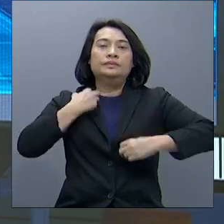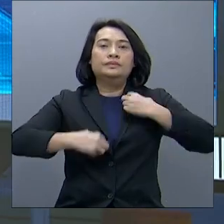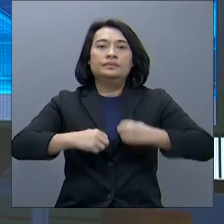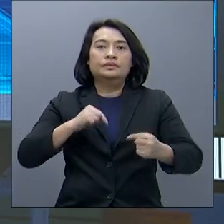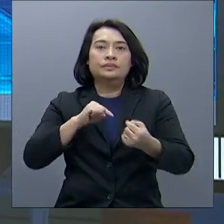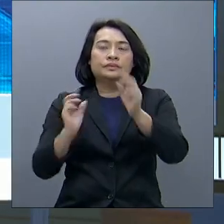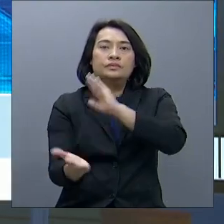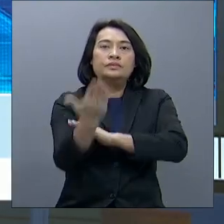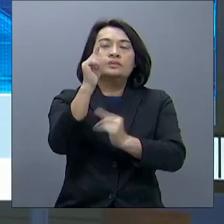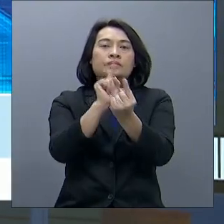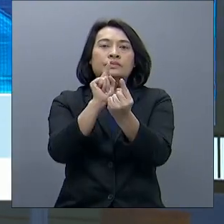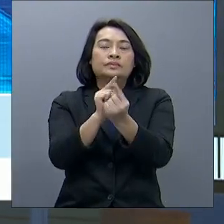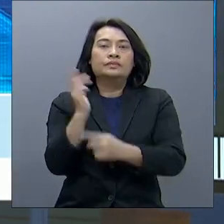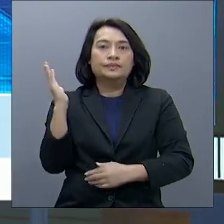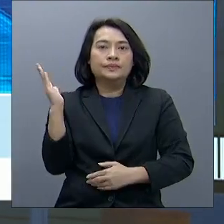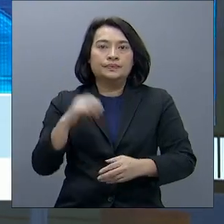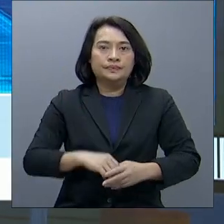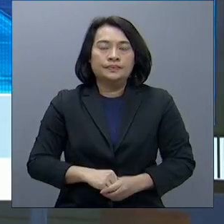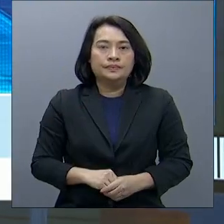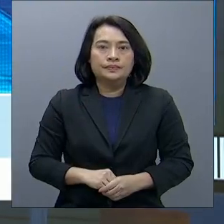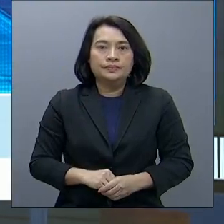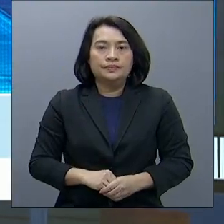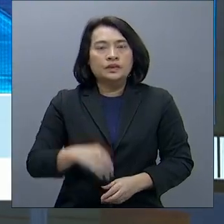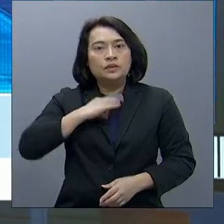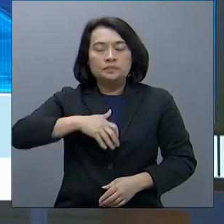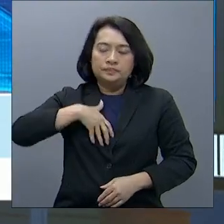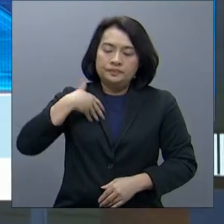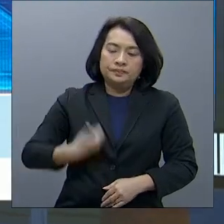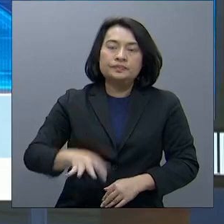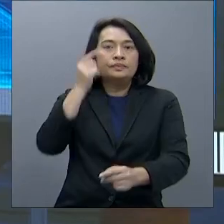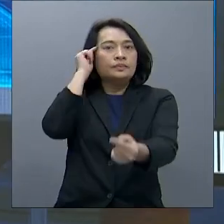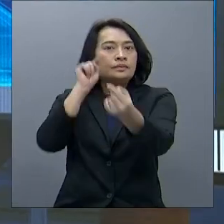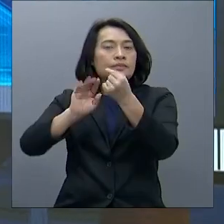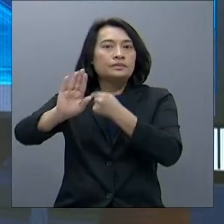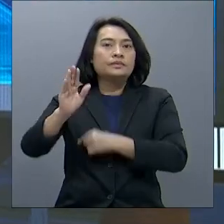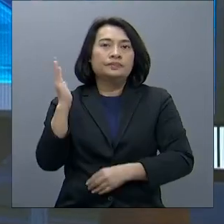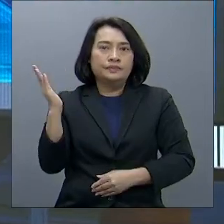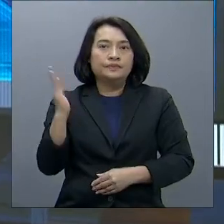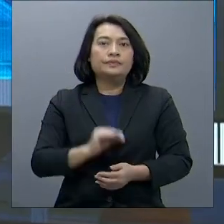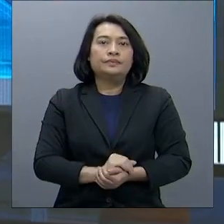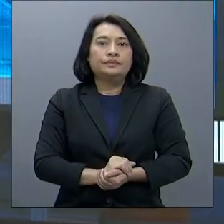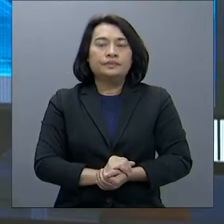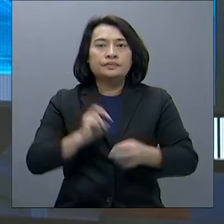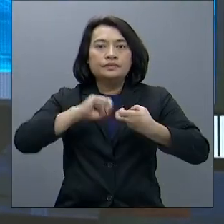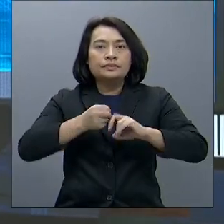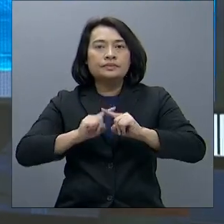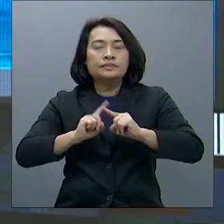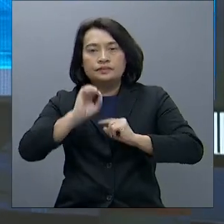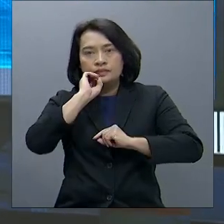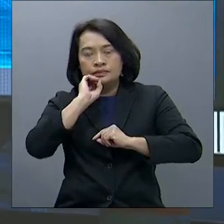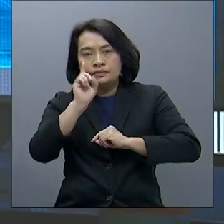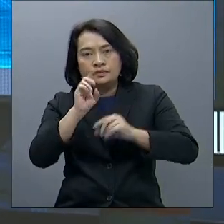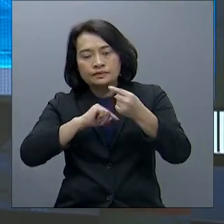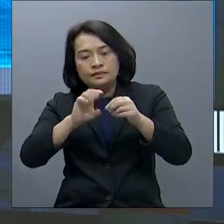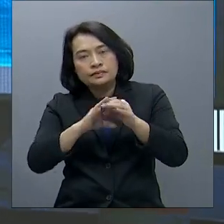ี้พบกับปุ๊กแป้งธิดารัตน์อนันตรกิติทุกใจอะไรที่พึ่งนึกถึงธิดารัตน์นะคะคุณผู้ชมคะใครมีปัญหาเด็ดเนื้อร้อนใจไม่ว่าจะเป็น